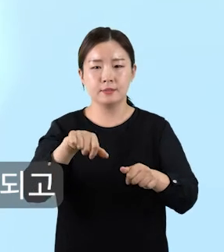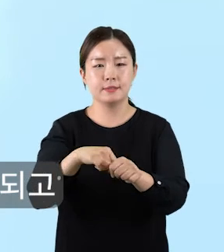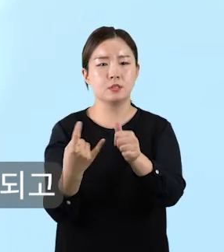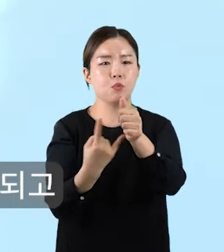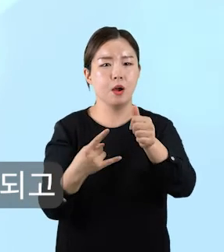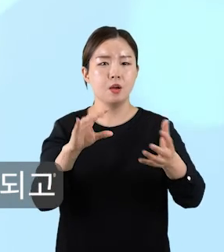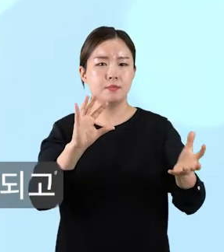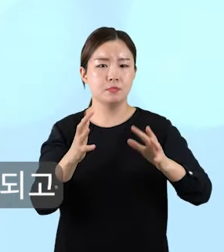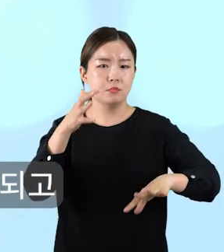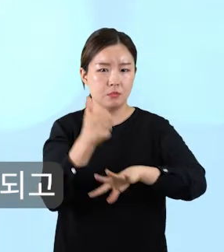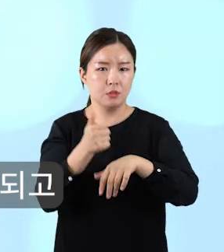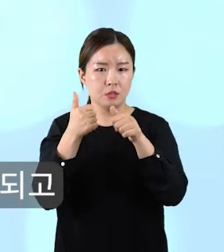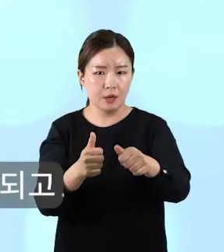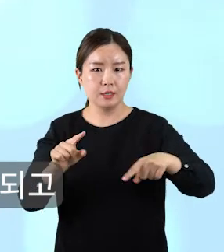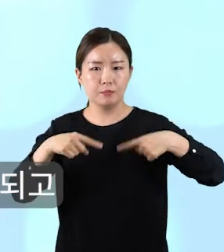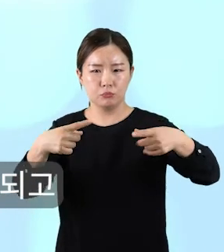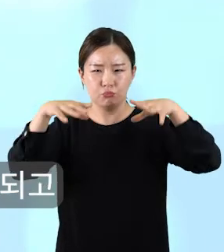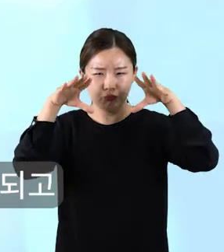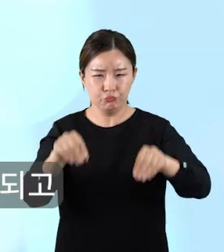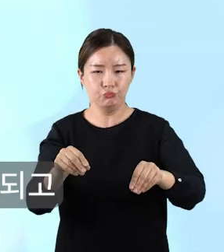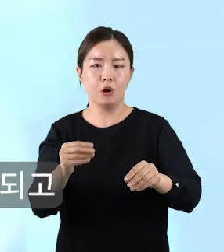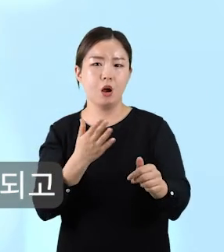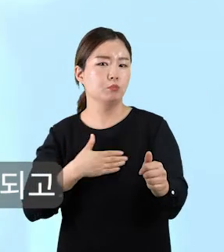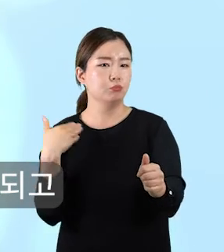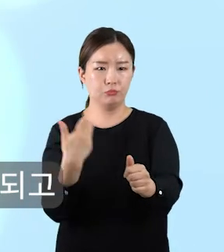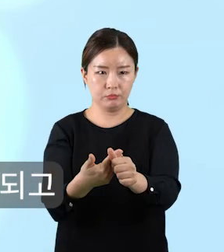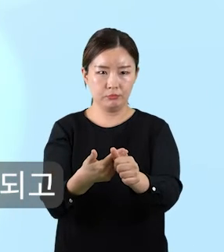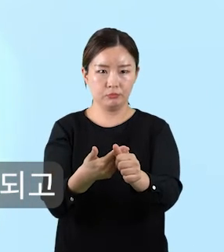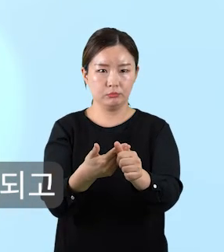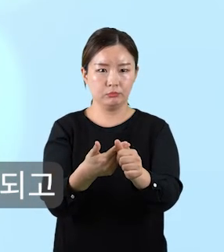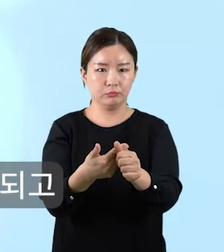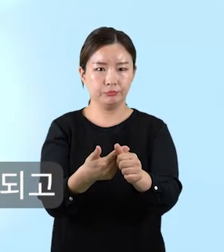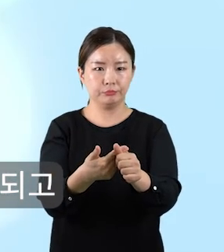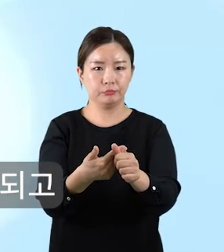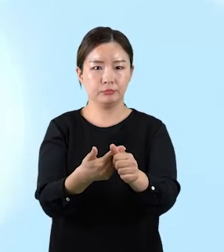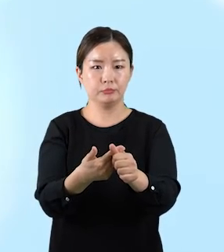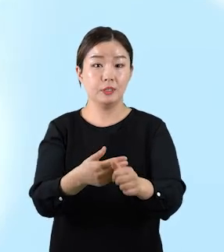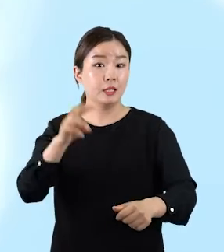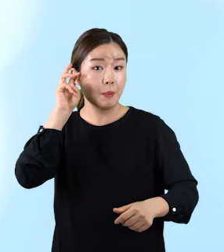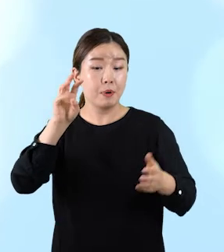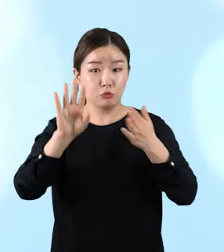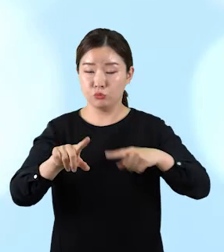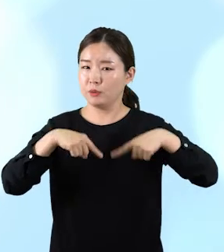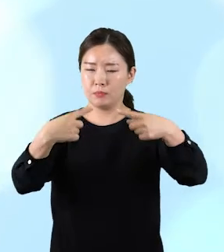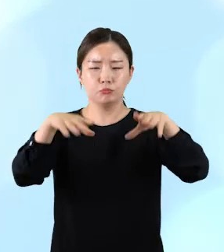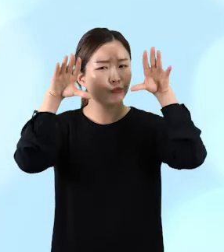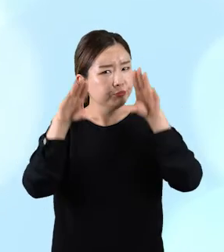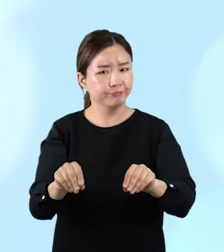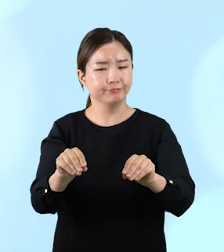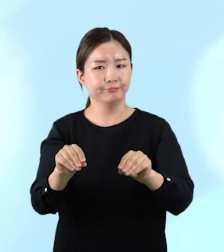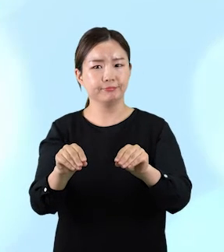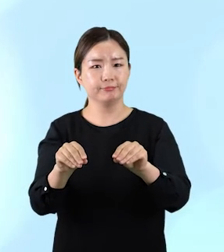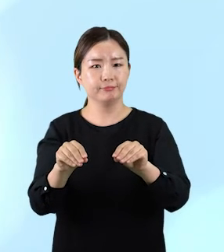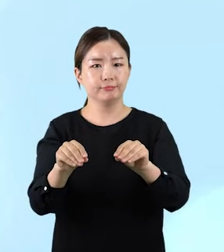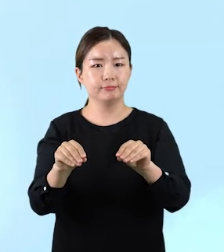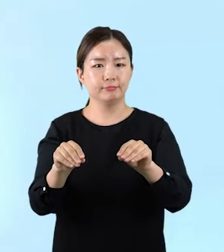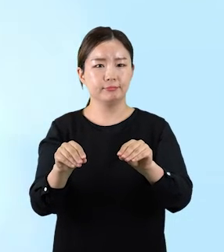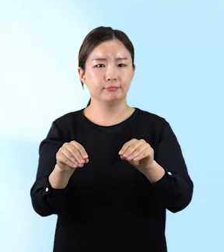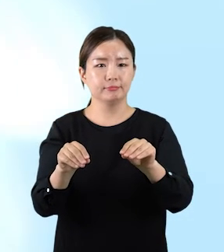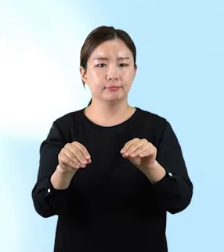되면 징계위원회에서 회의 결과에 따라 참여 중단을 알리게 되고 30일 이후에는 참여가